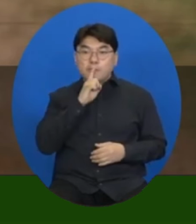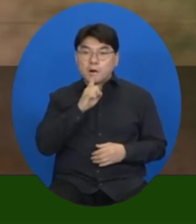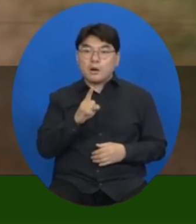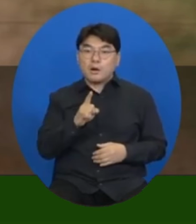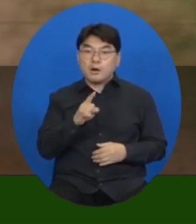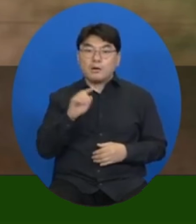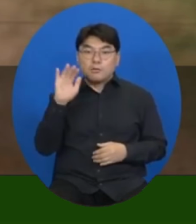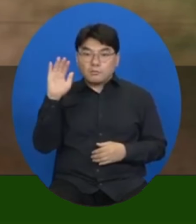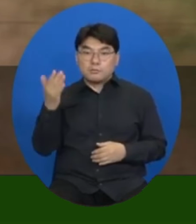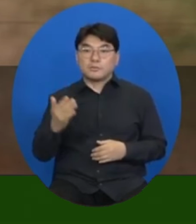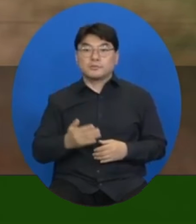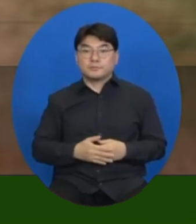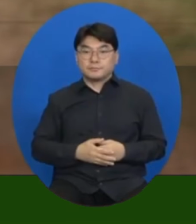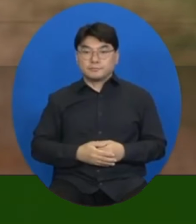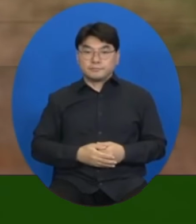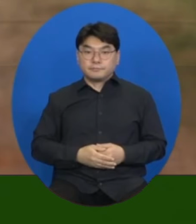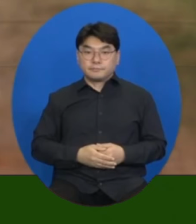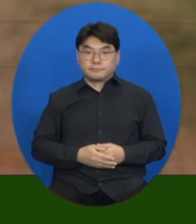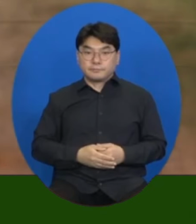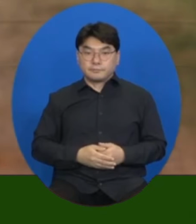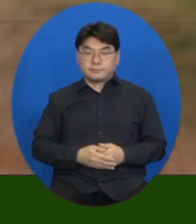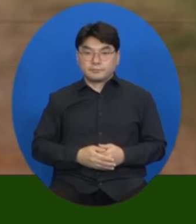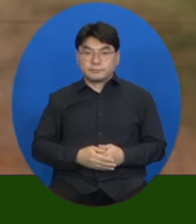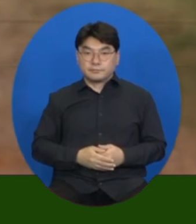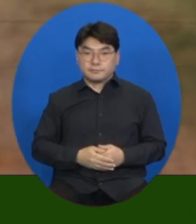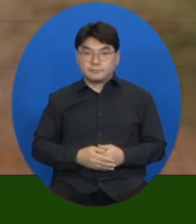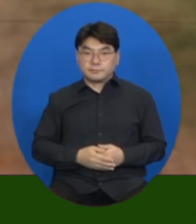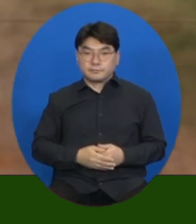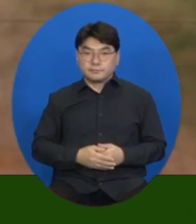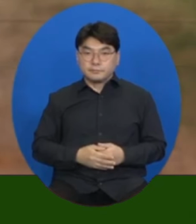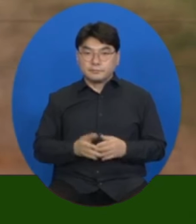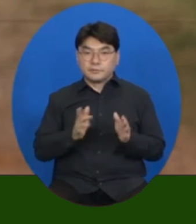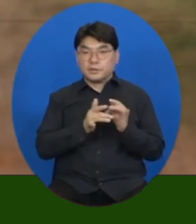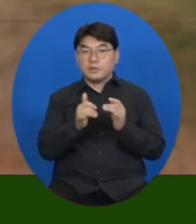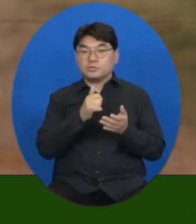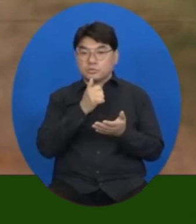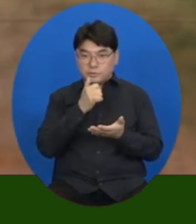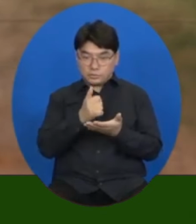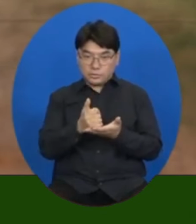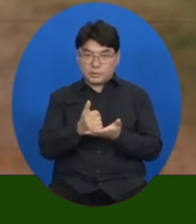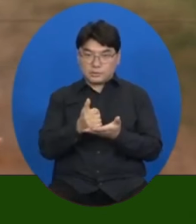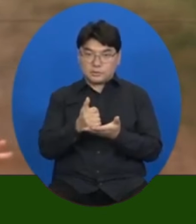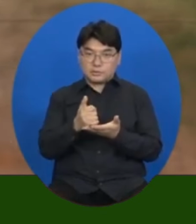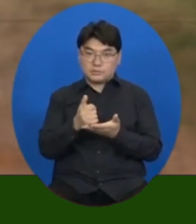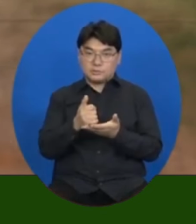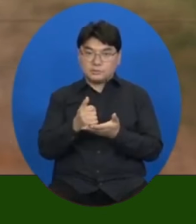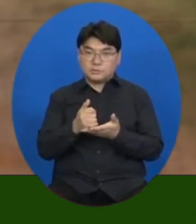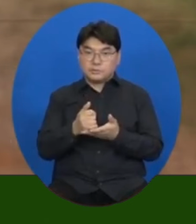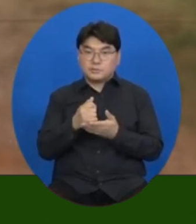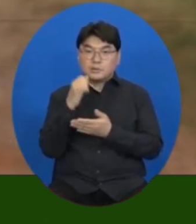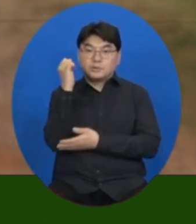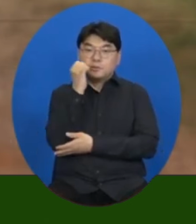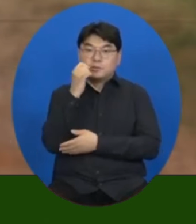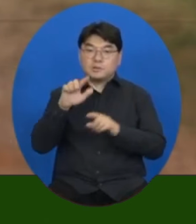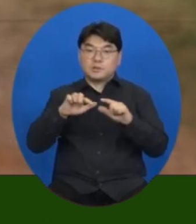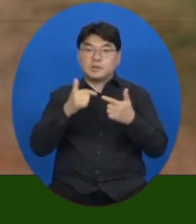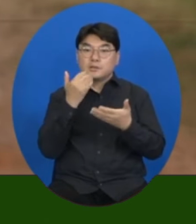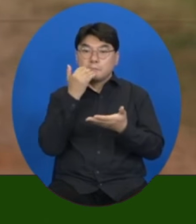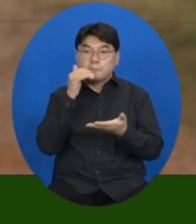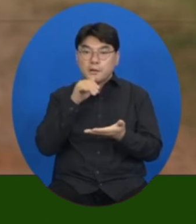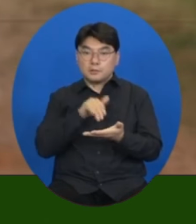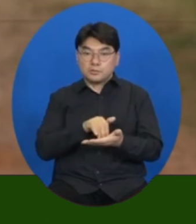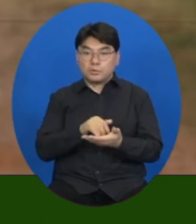막 막을 수가 없는 거예요 이들은 예수 그리스도라고 하는 흔들리지 않은 반석